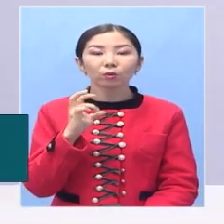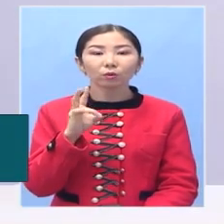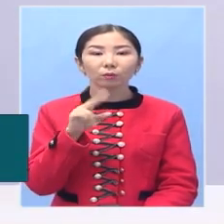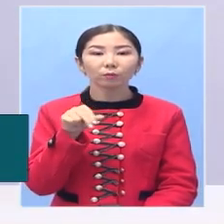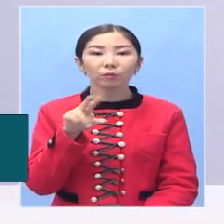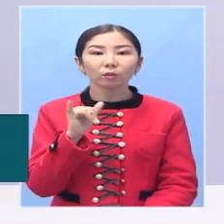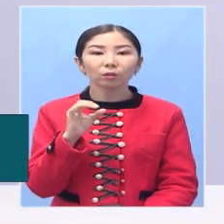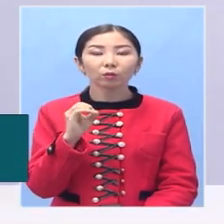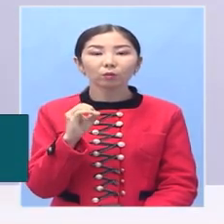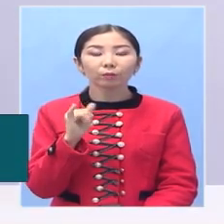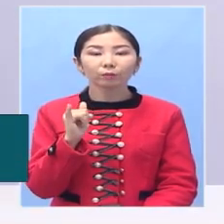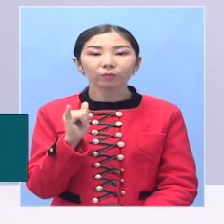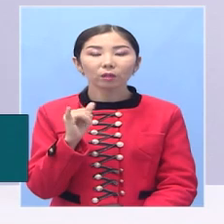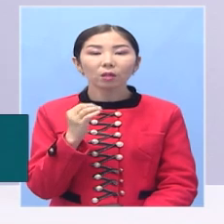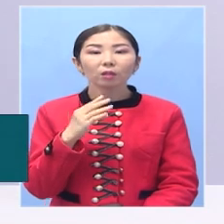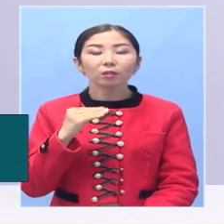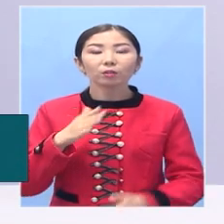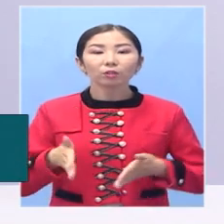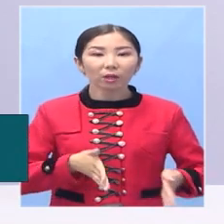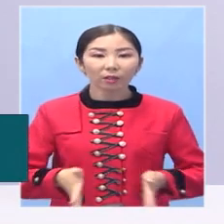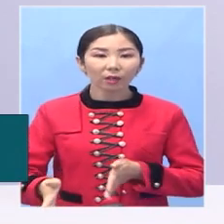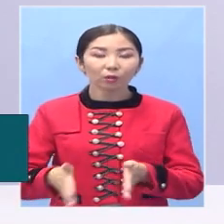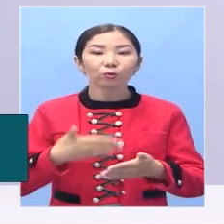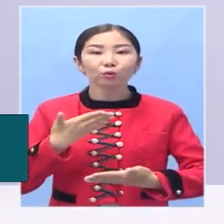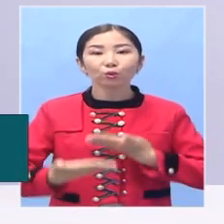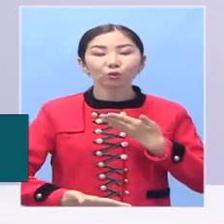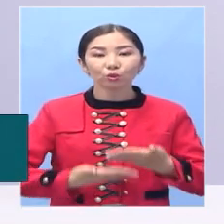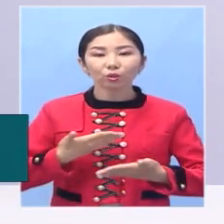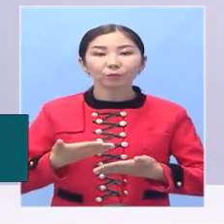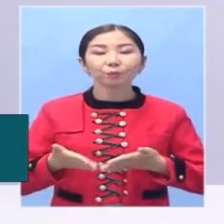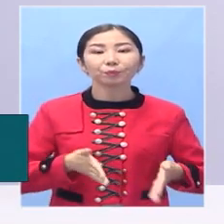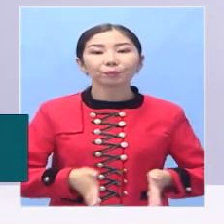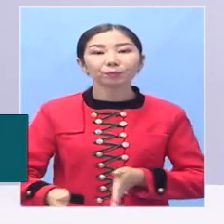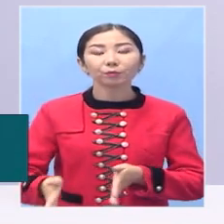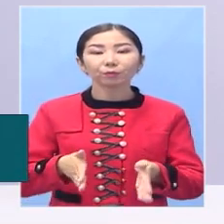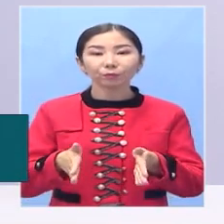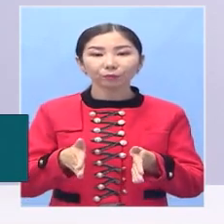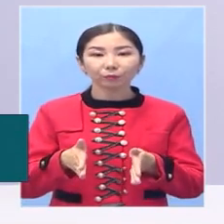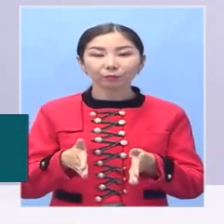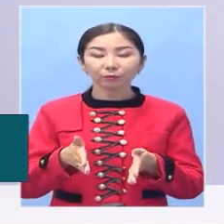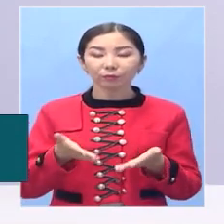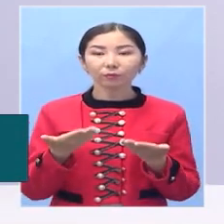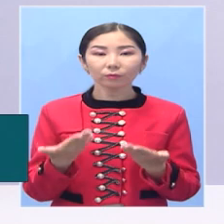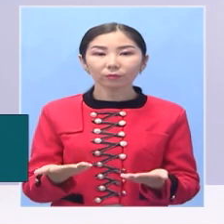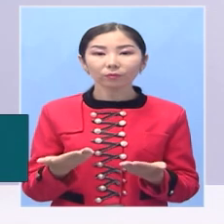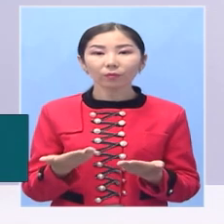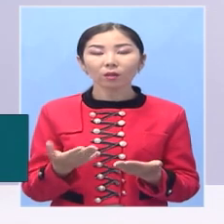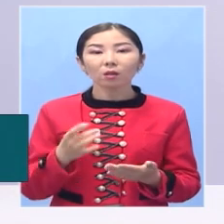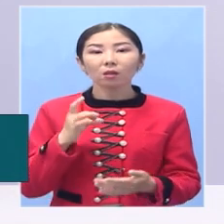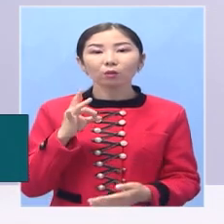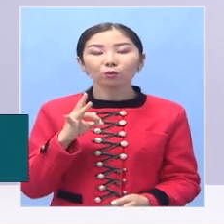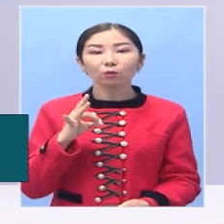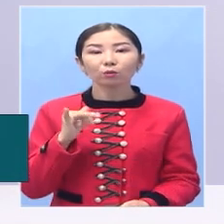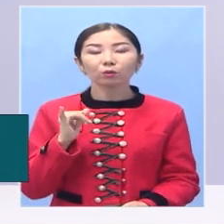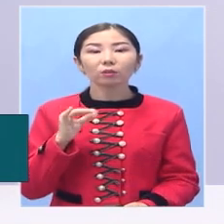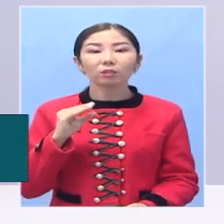біреуі сол жаңағы жаяу жүргінші жолы. Енді жаяу жүргінші жолын қазіргі таңда Руженикова